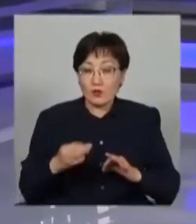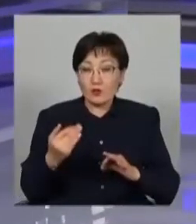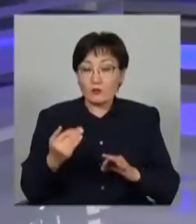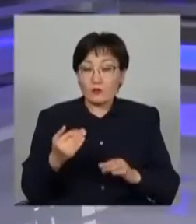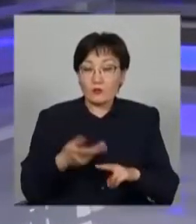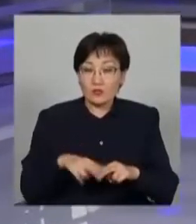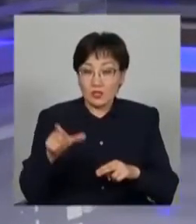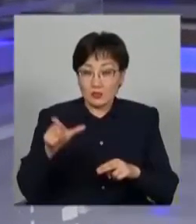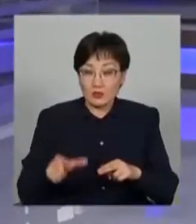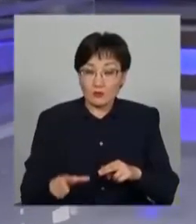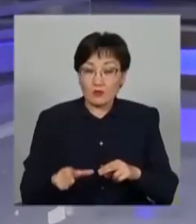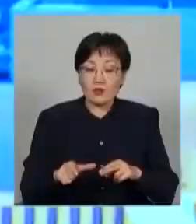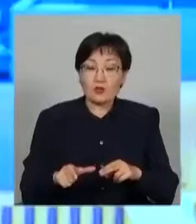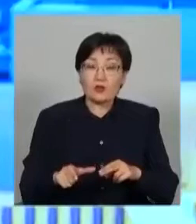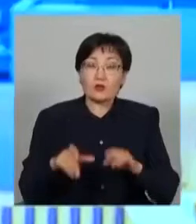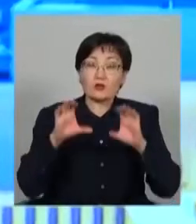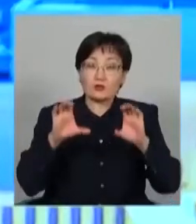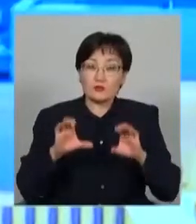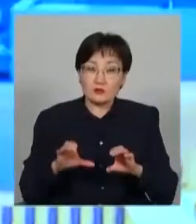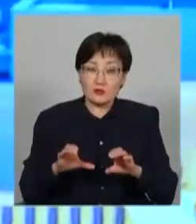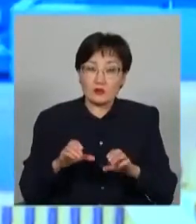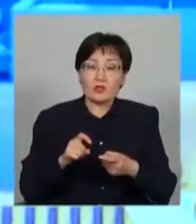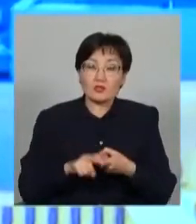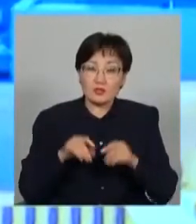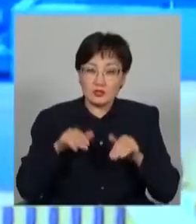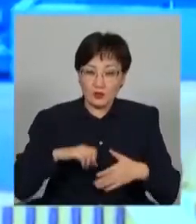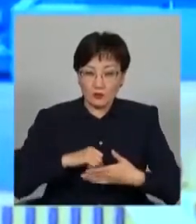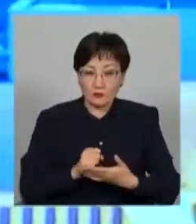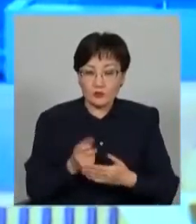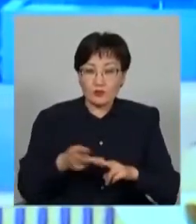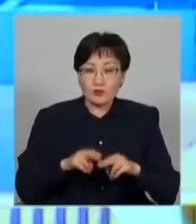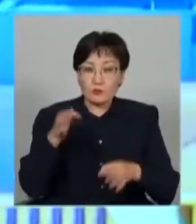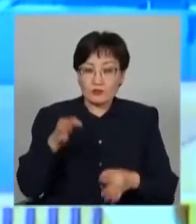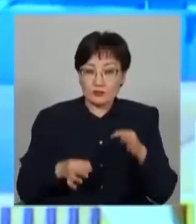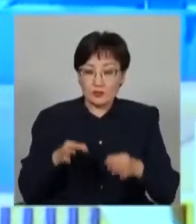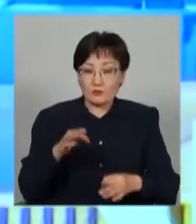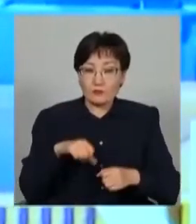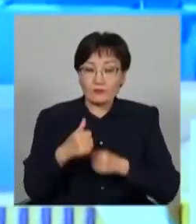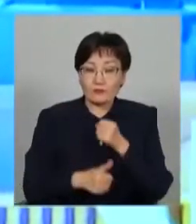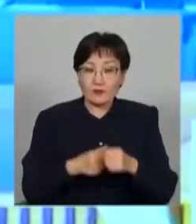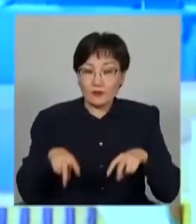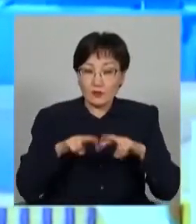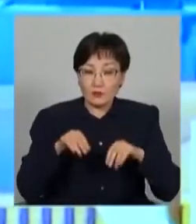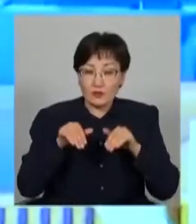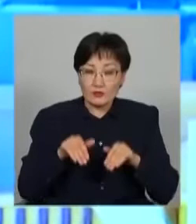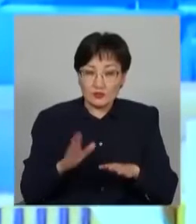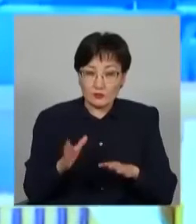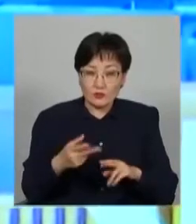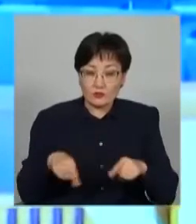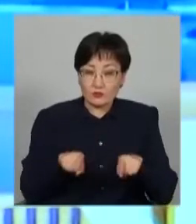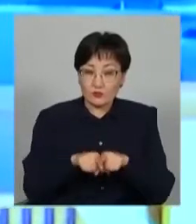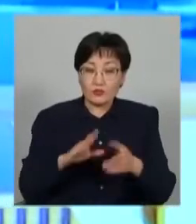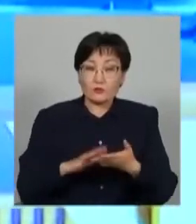өзі заңдылығын анықтайтын болады. Сот міне осы барлық материалдар қарап өз шешімін шығарады. Міне сол